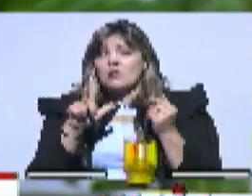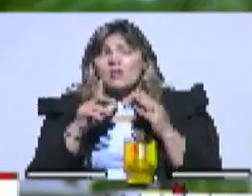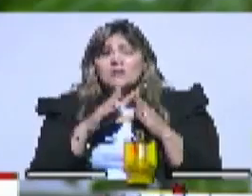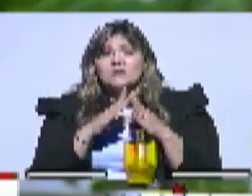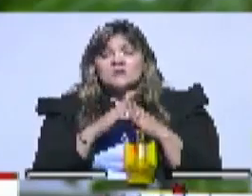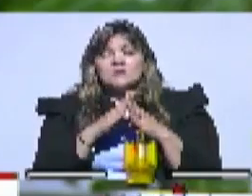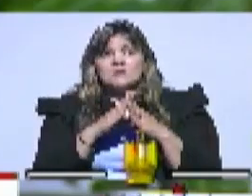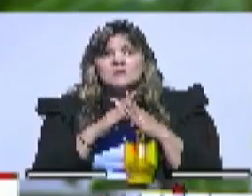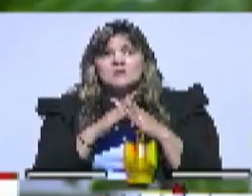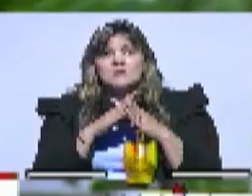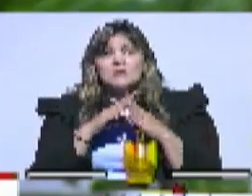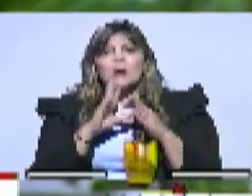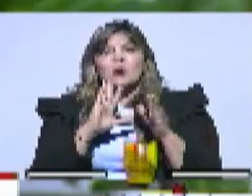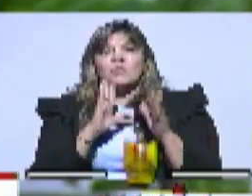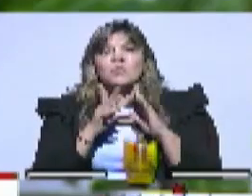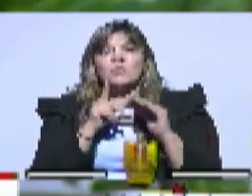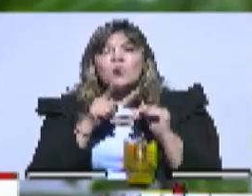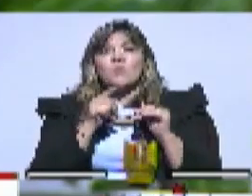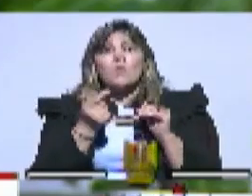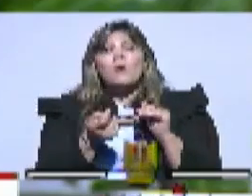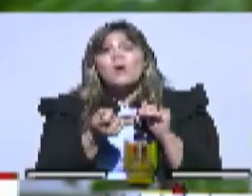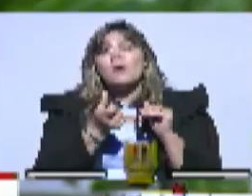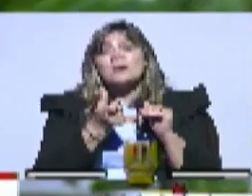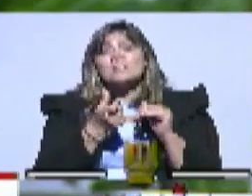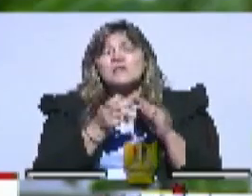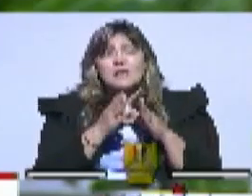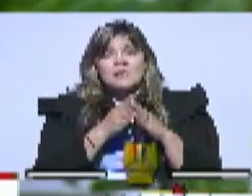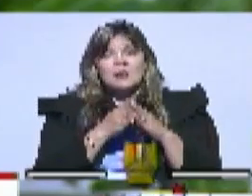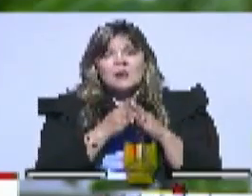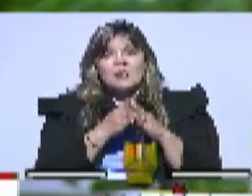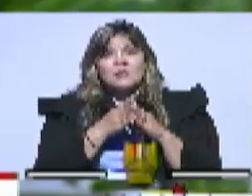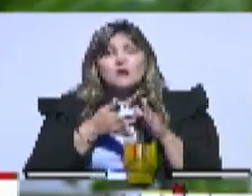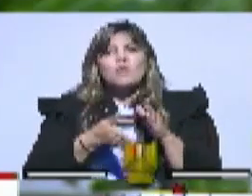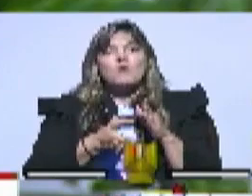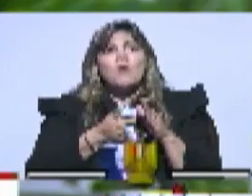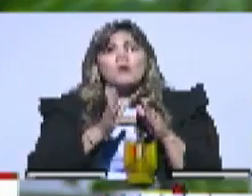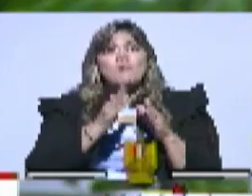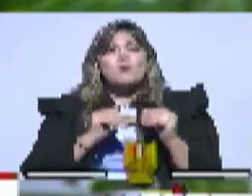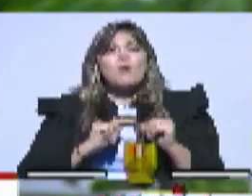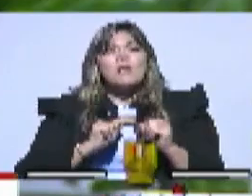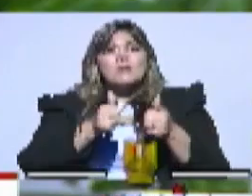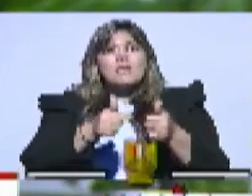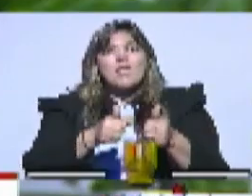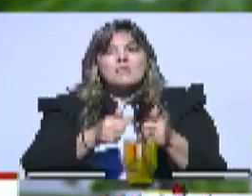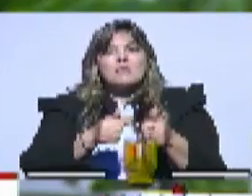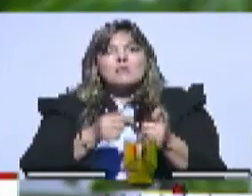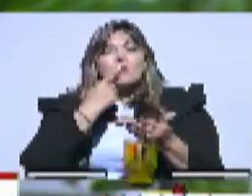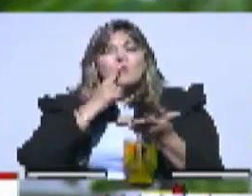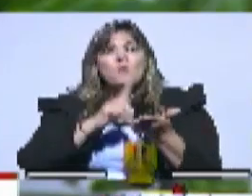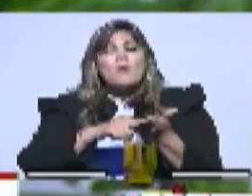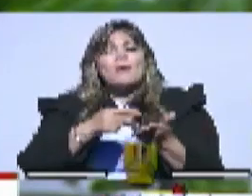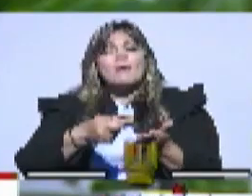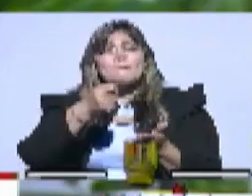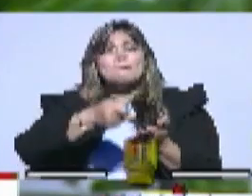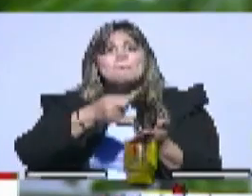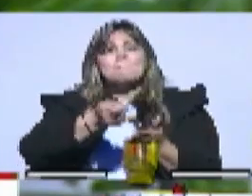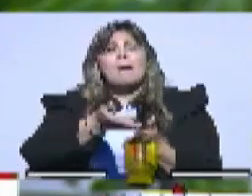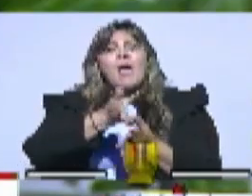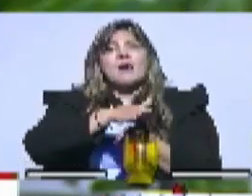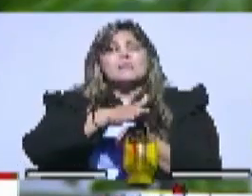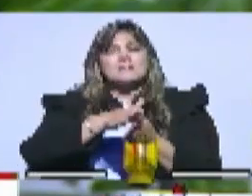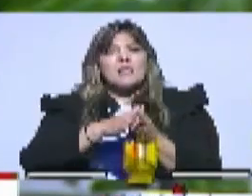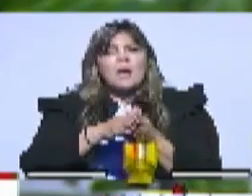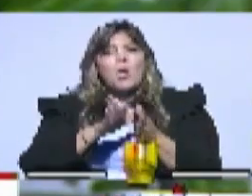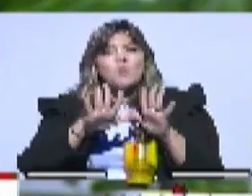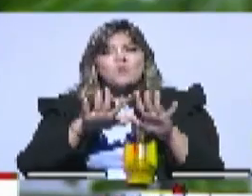سوف يتردد ولو لثانية أنه يذهب إلى تقديم واجب العزاء ويسيب كل